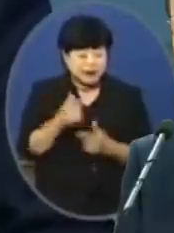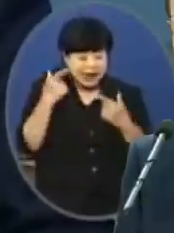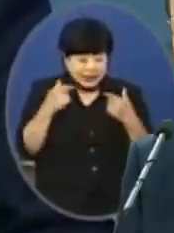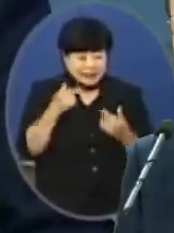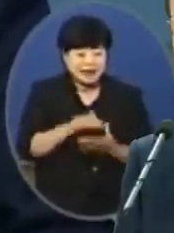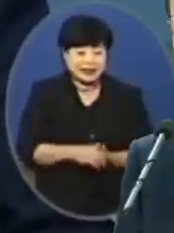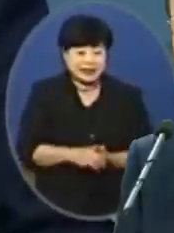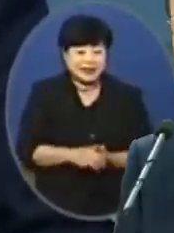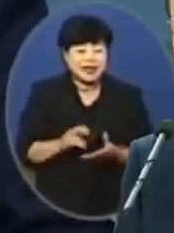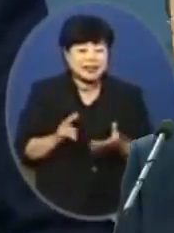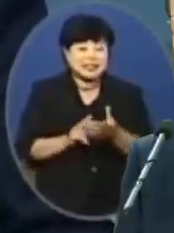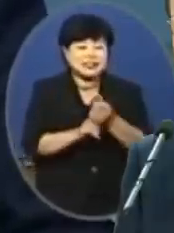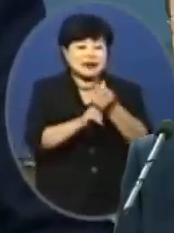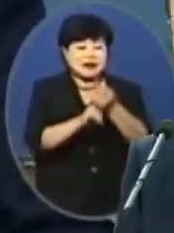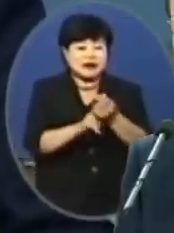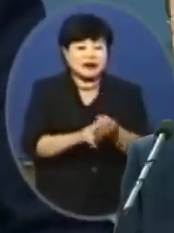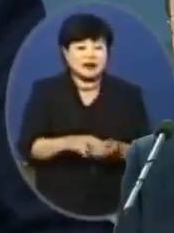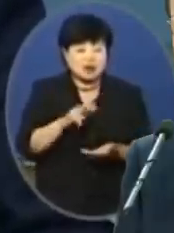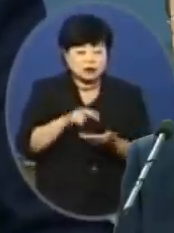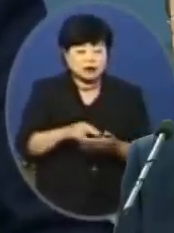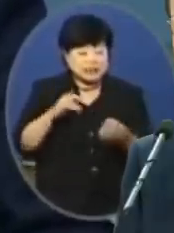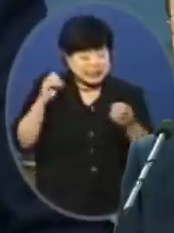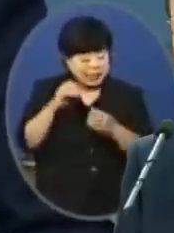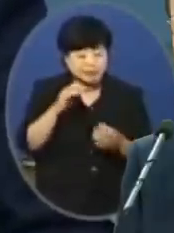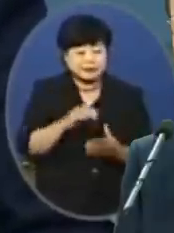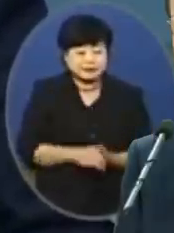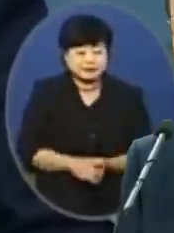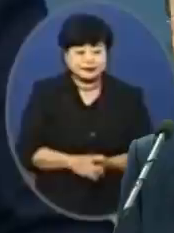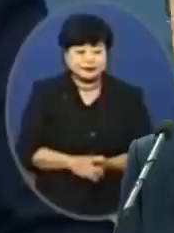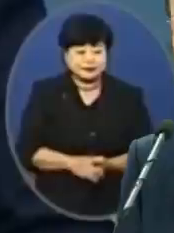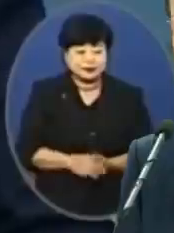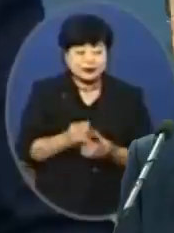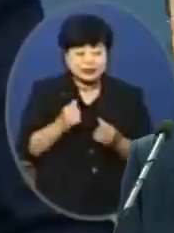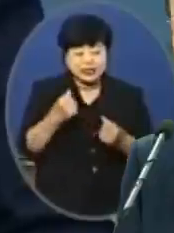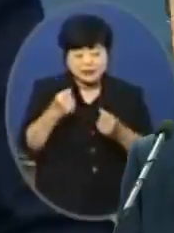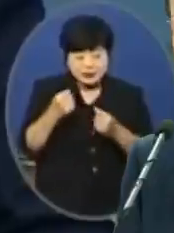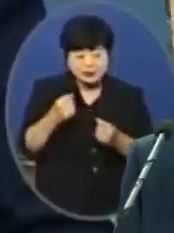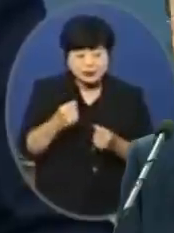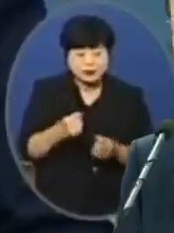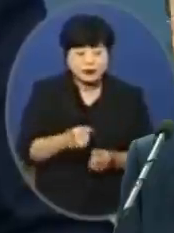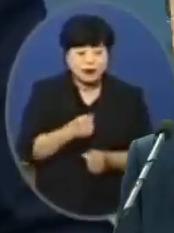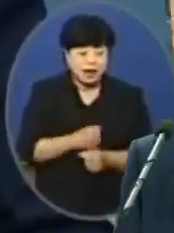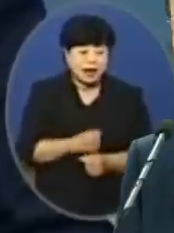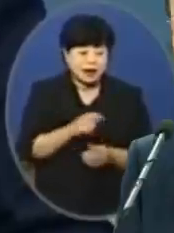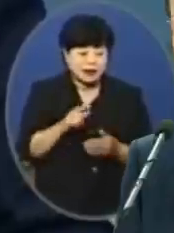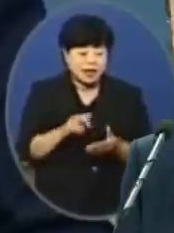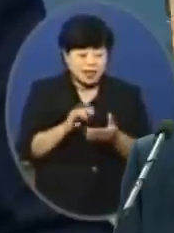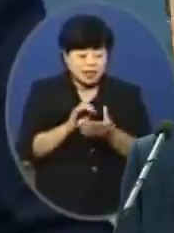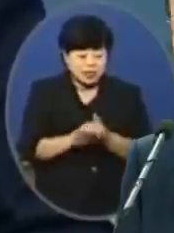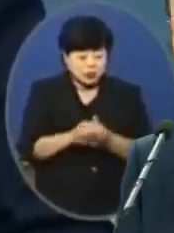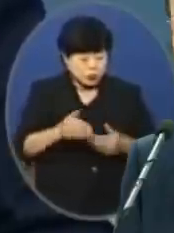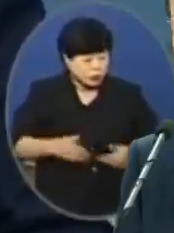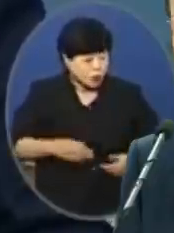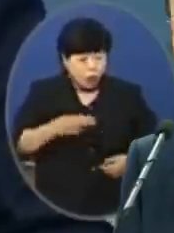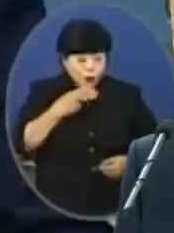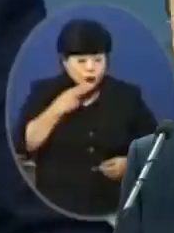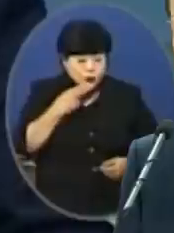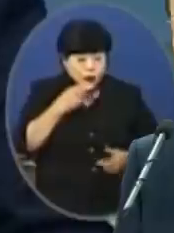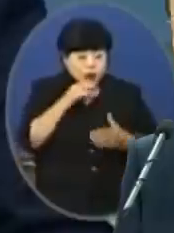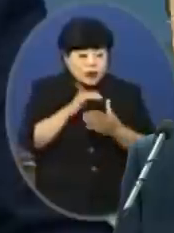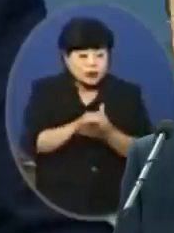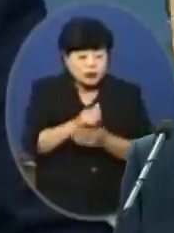항상 기적이 문제의 해답인 것입니다. 우리가 인간의 힘으로 다 할 바에는 기도할 필요 없잖아요.